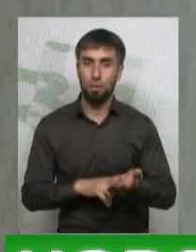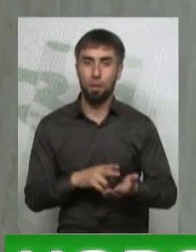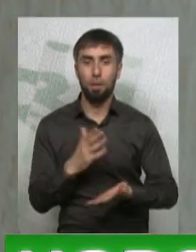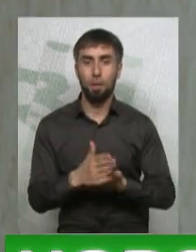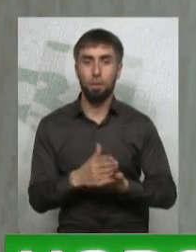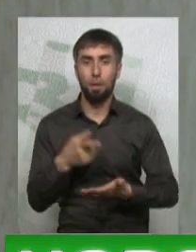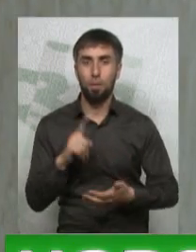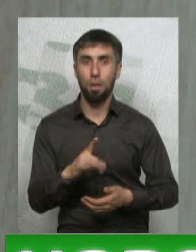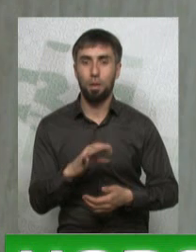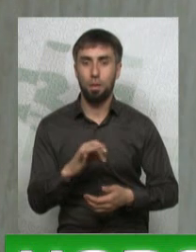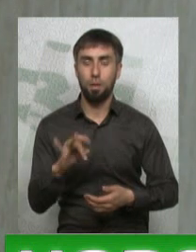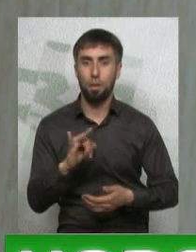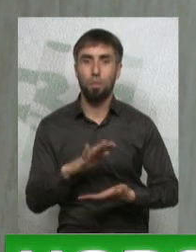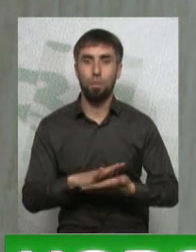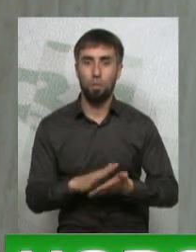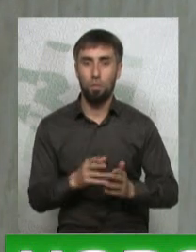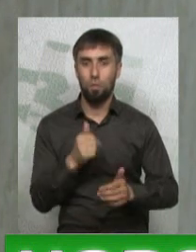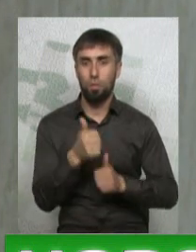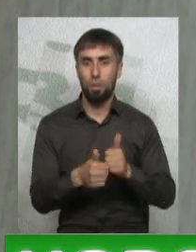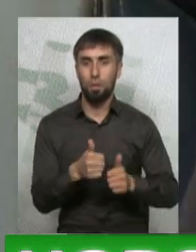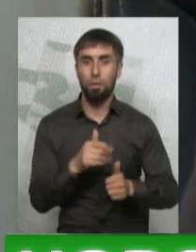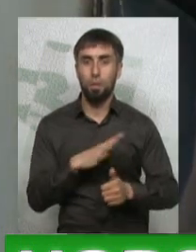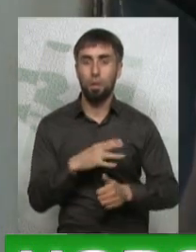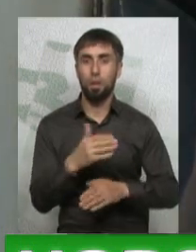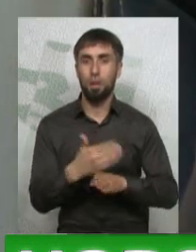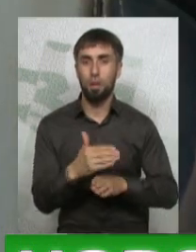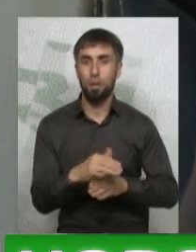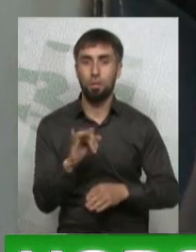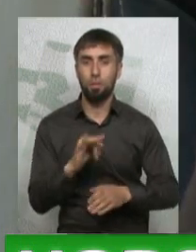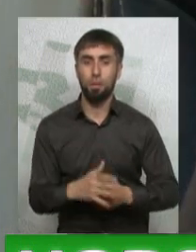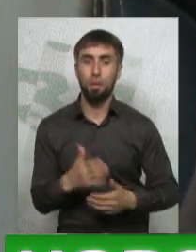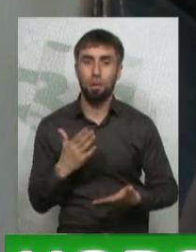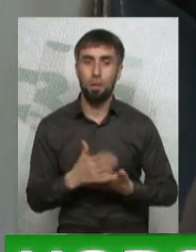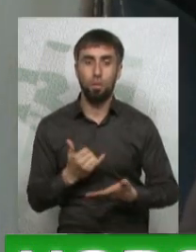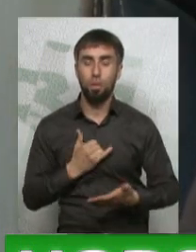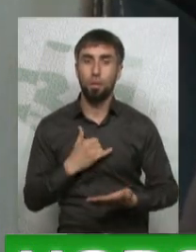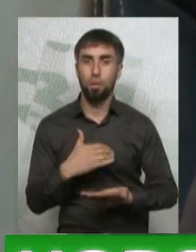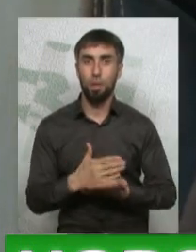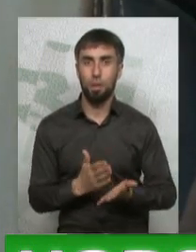в едином реестре и положительная кредитная история. Но есть у нас и